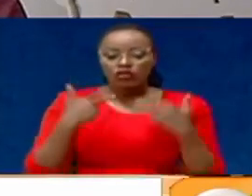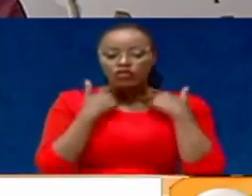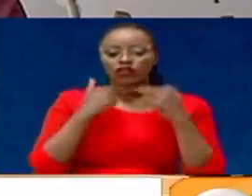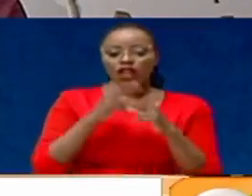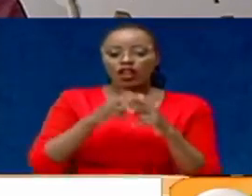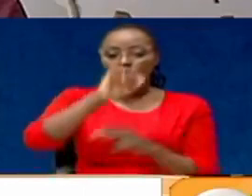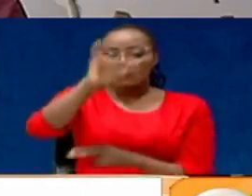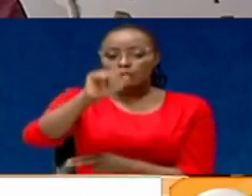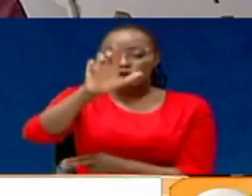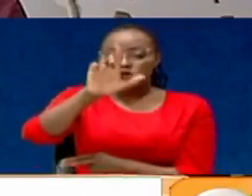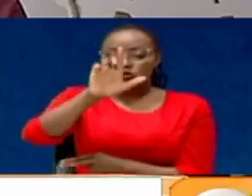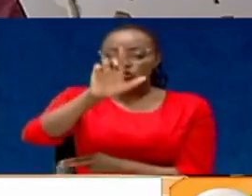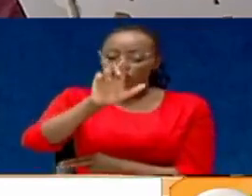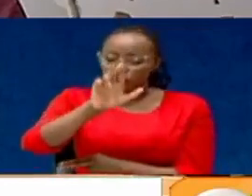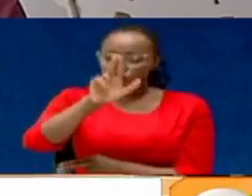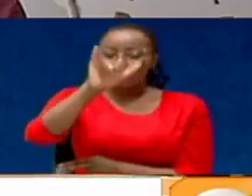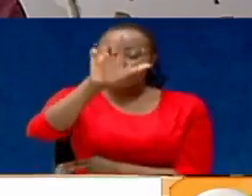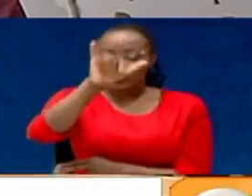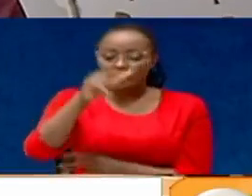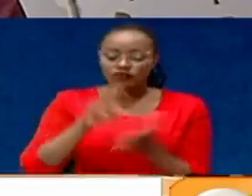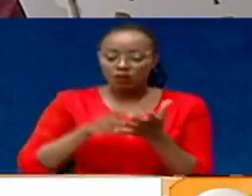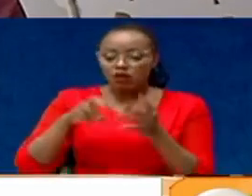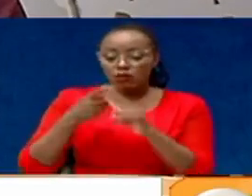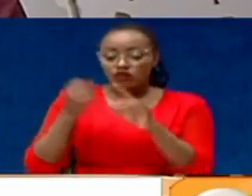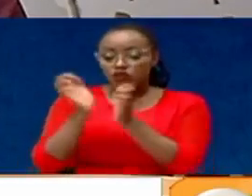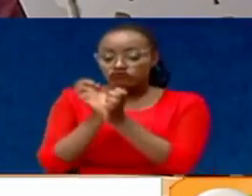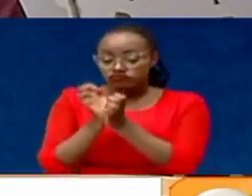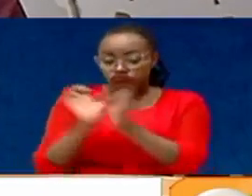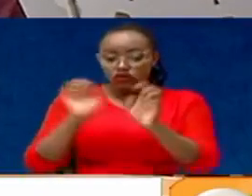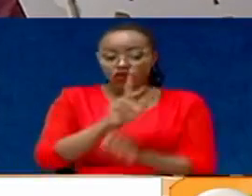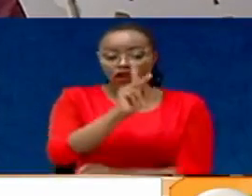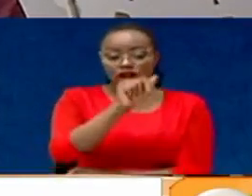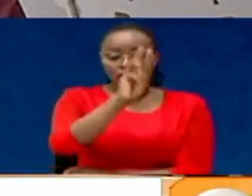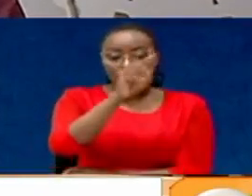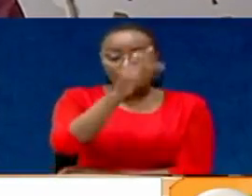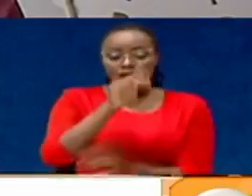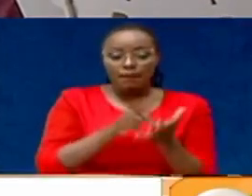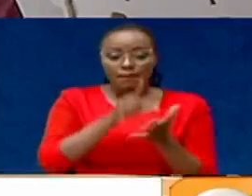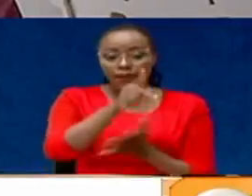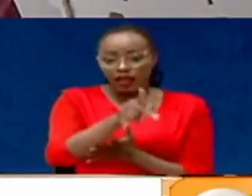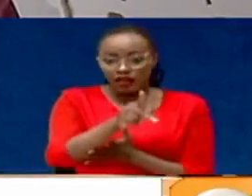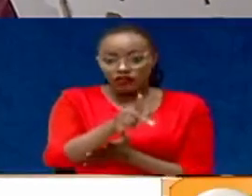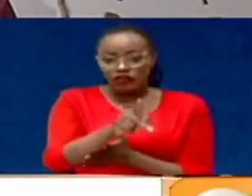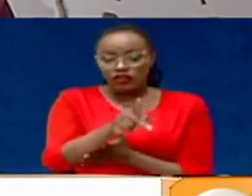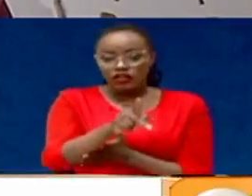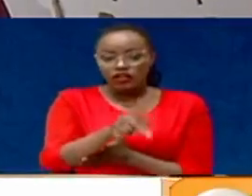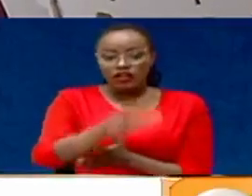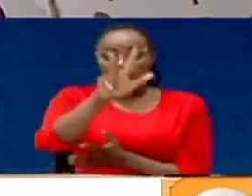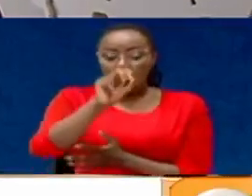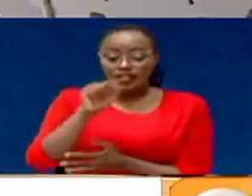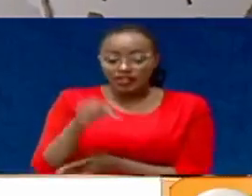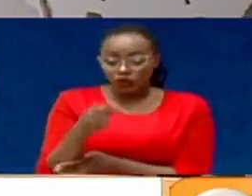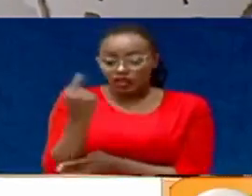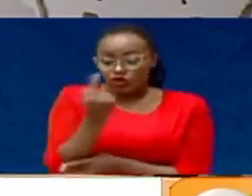Julius Wambua, hatimaye ameachiliwa huru. Wambua aliondoka gerezani Kamiti baada ya kulipa dhamana ya shilingi